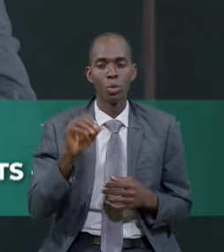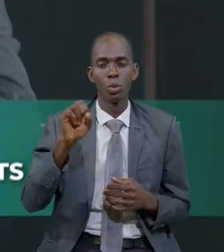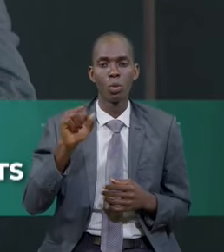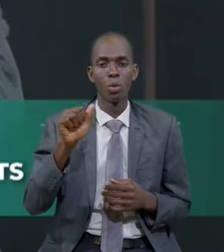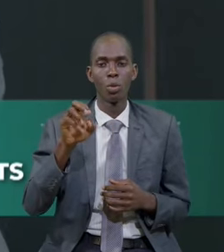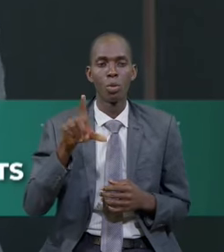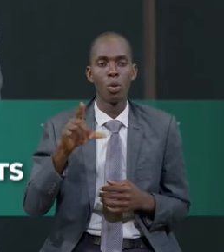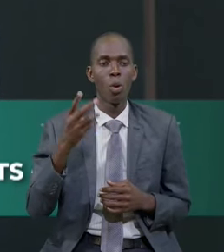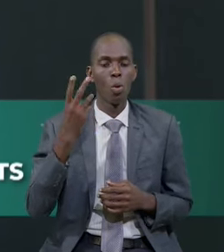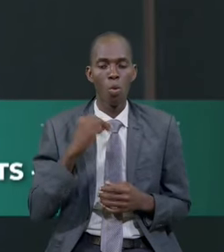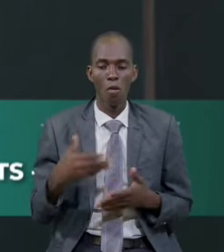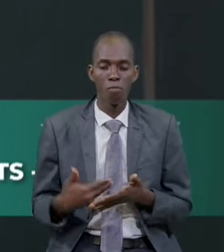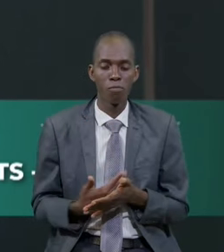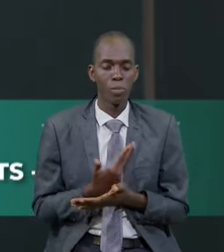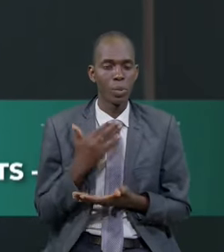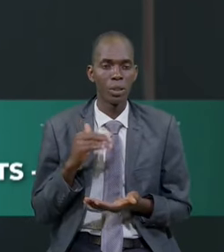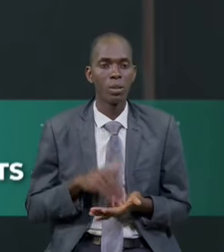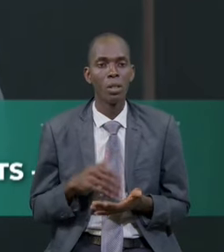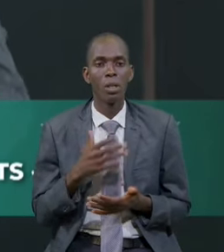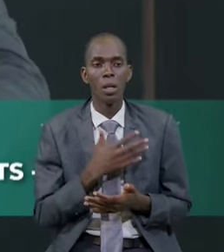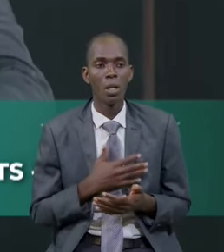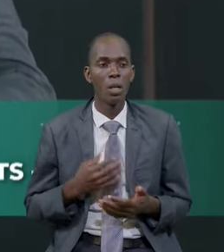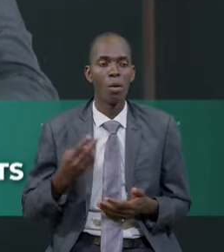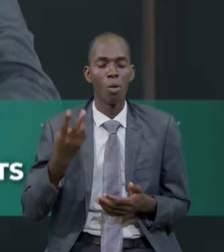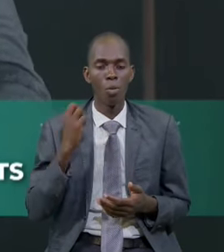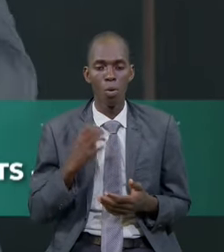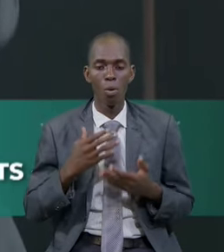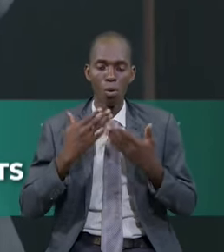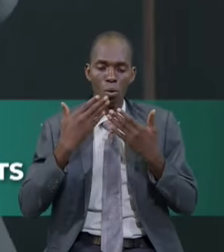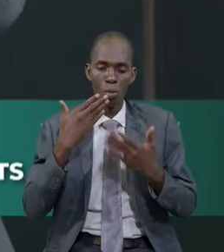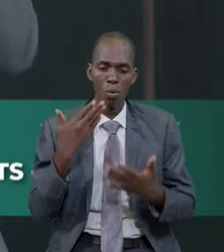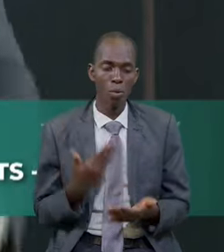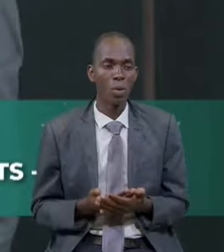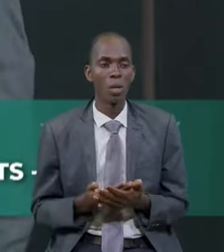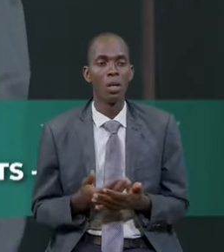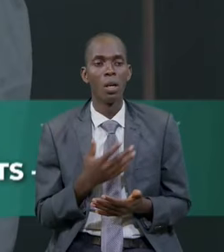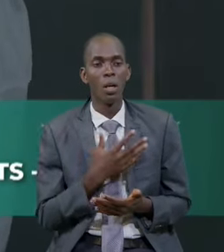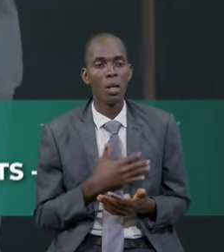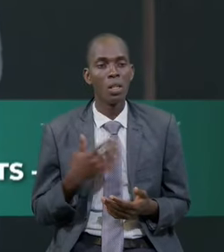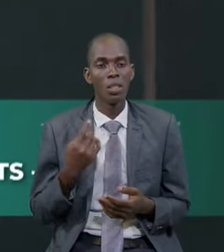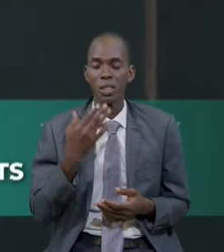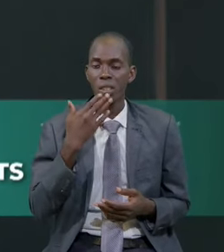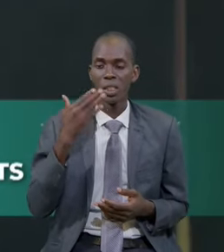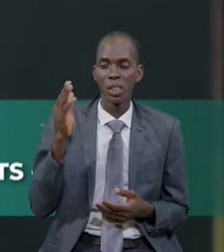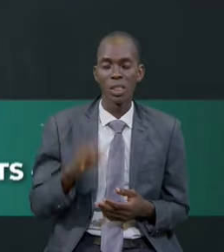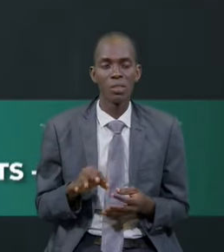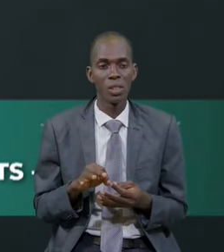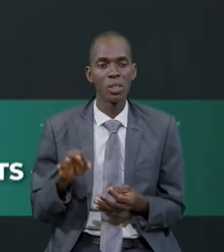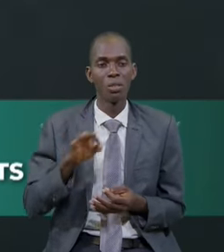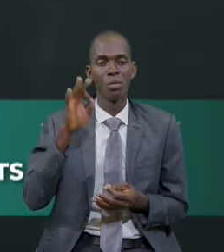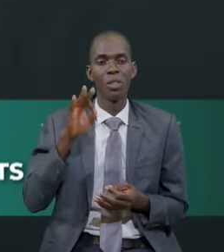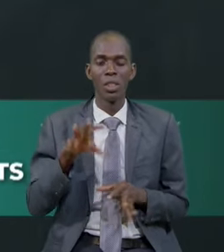prenait la harpe et jouait de sa main. Saül respirait alors plus à l'aise et se trouvait soulagé.